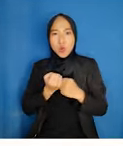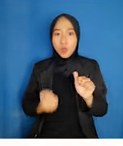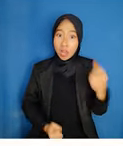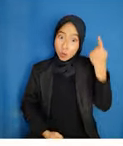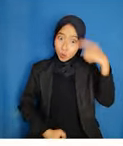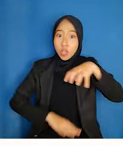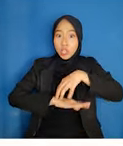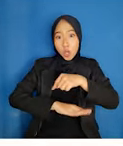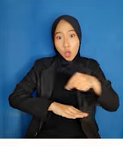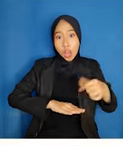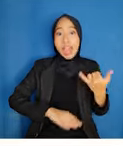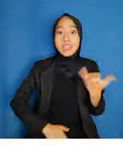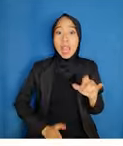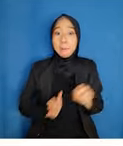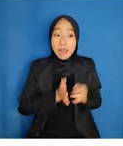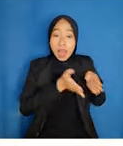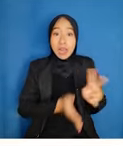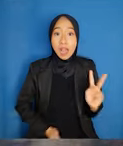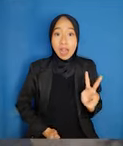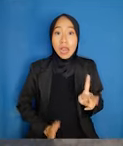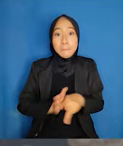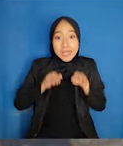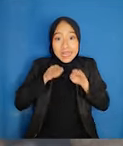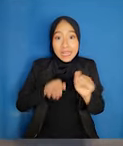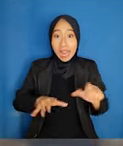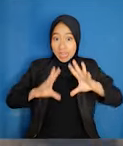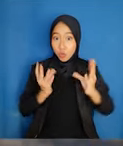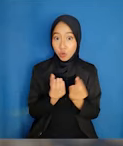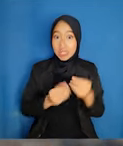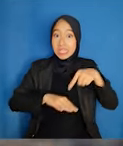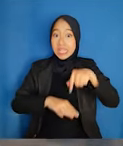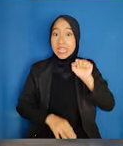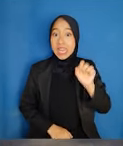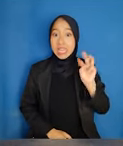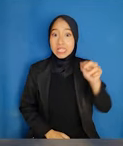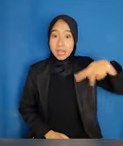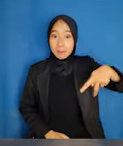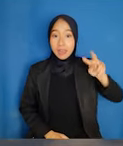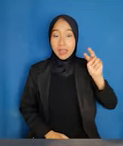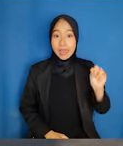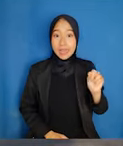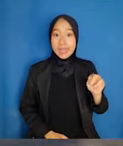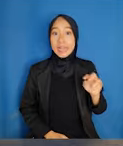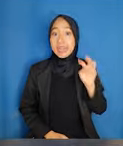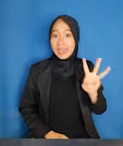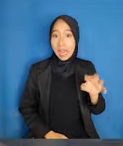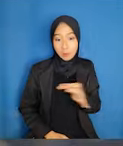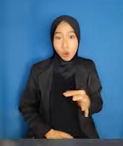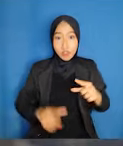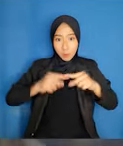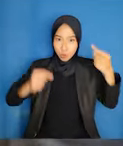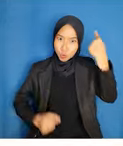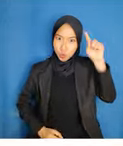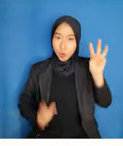yang melaksanakan pendidikan inklusif, salah satunya SMP Negeri 6 Kota Bukit Tinggi, untuk menyelenggarakan